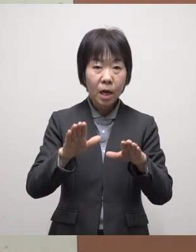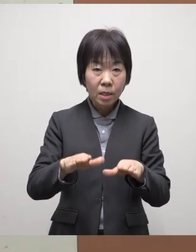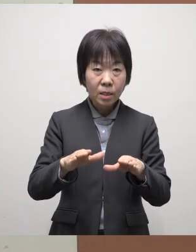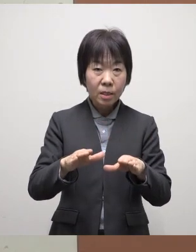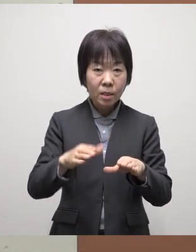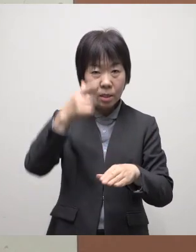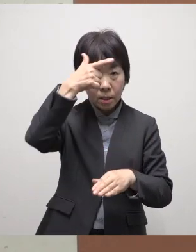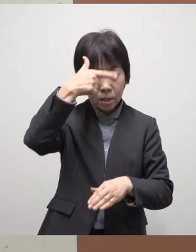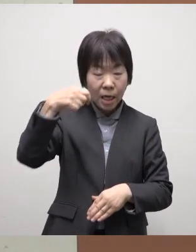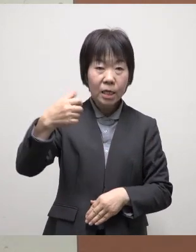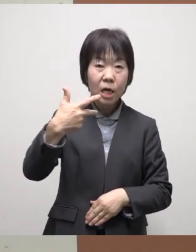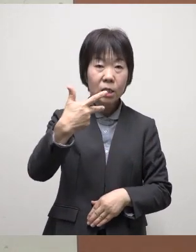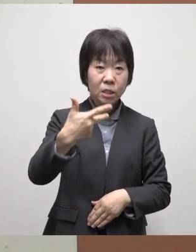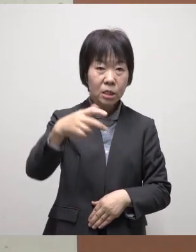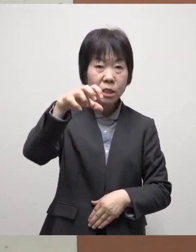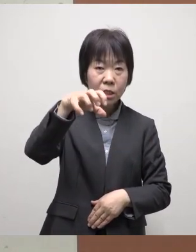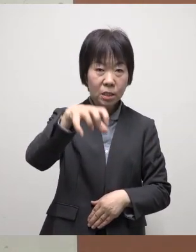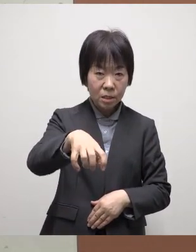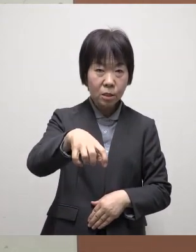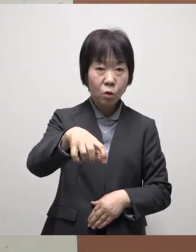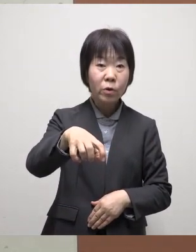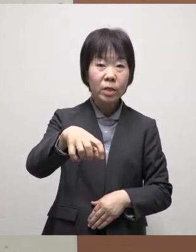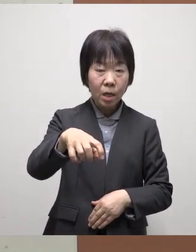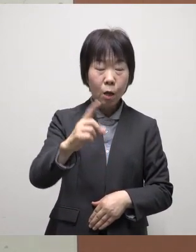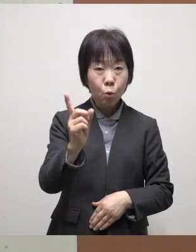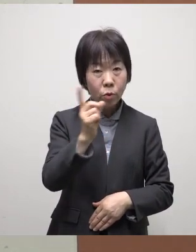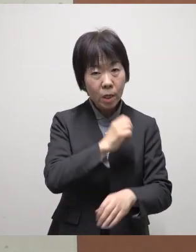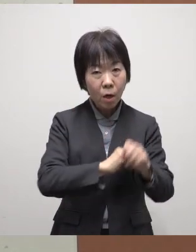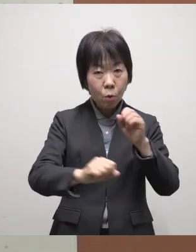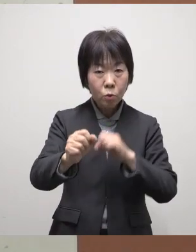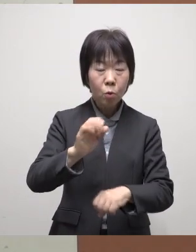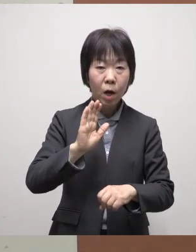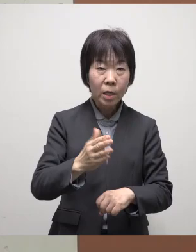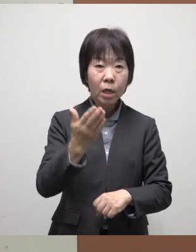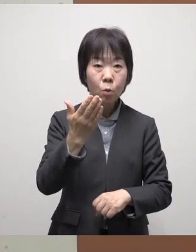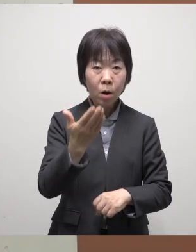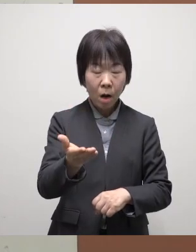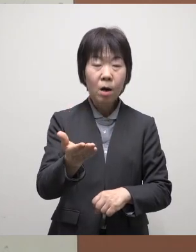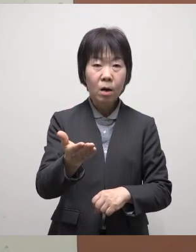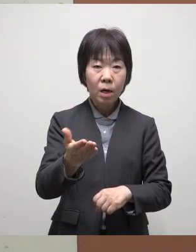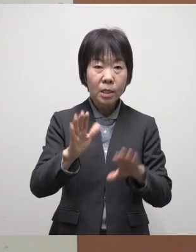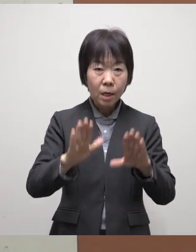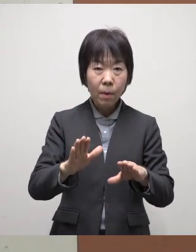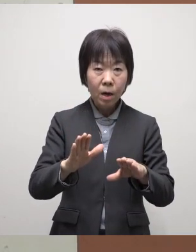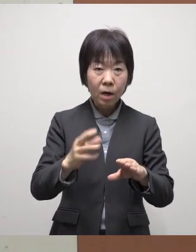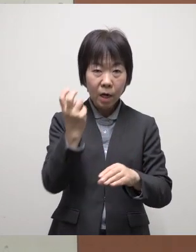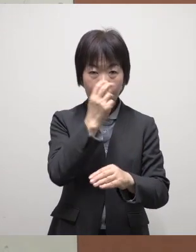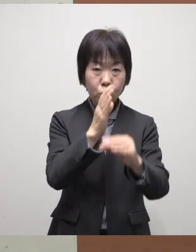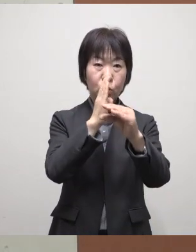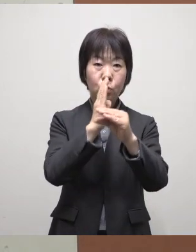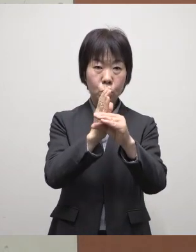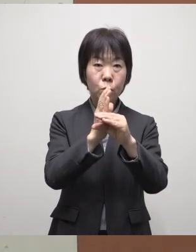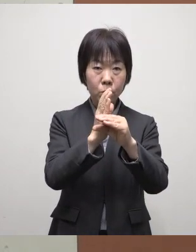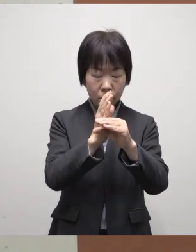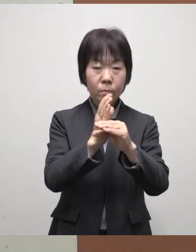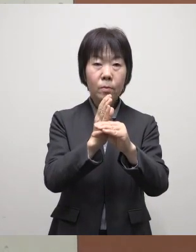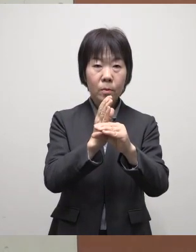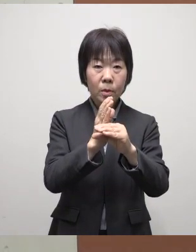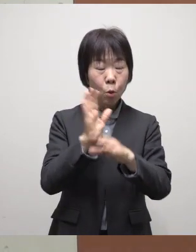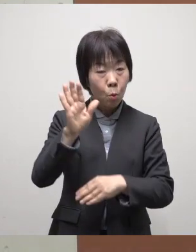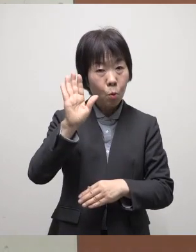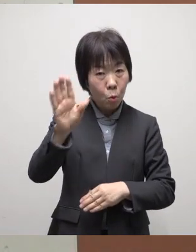仙台市においてですねどういった行動されているかと言うところは今まさに確認中でありますので